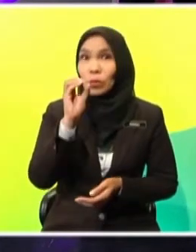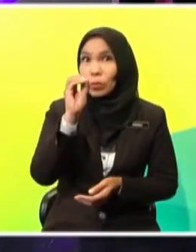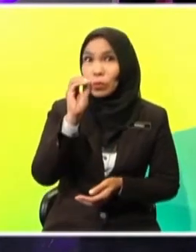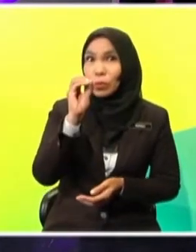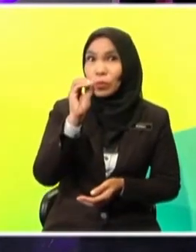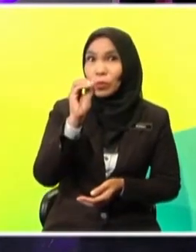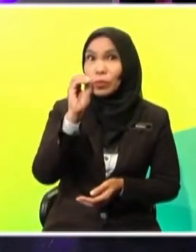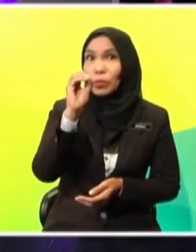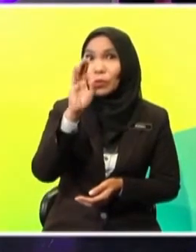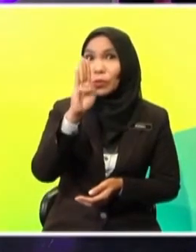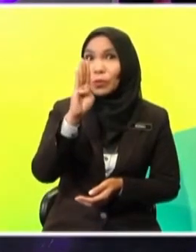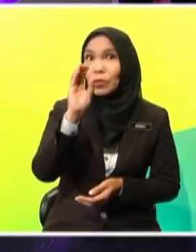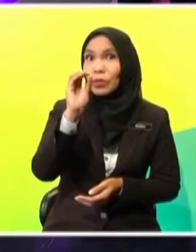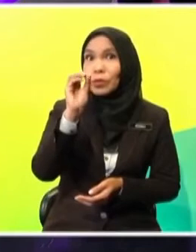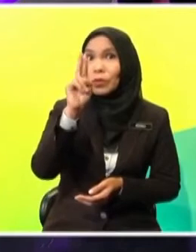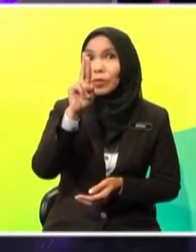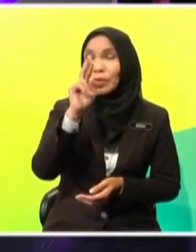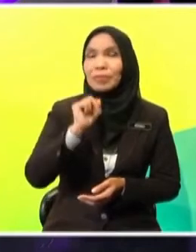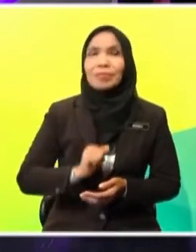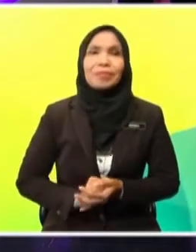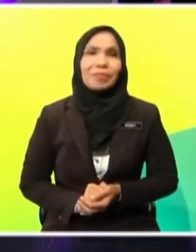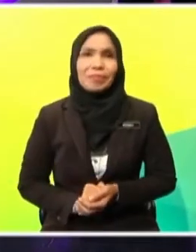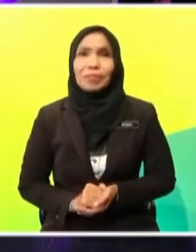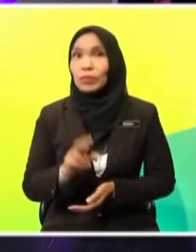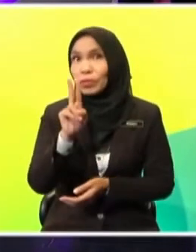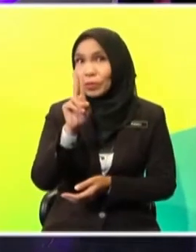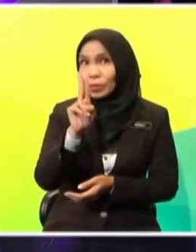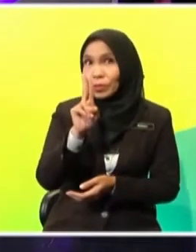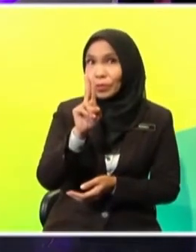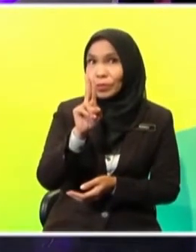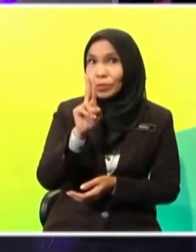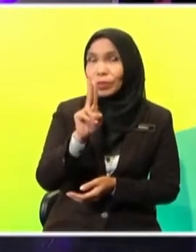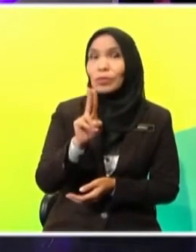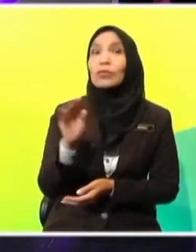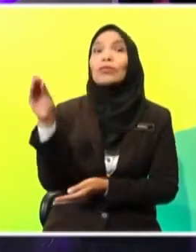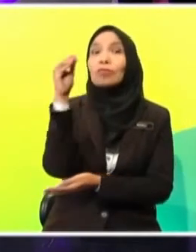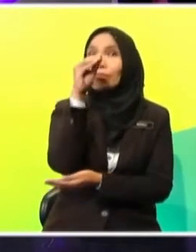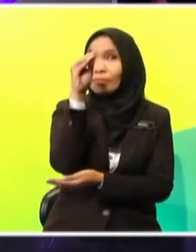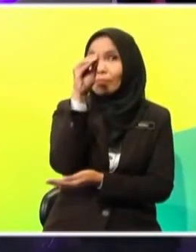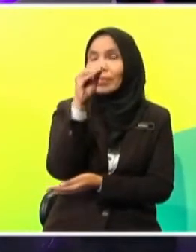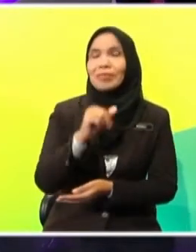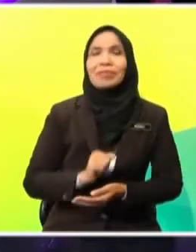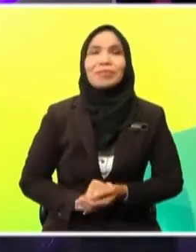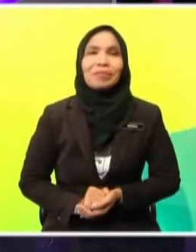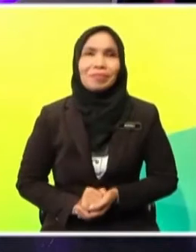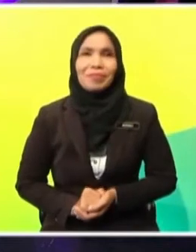Kyuhyun obor dan yang terakhir new Yuyu agar ular sangat bagus Ayo jadi kita kenal